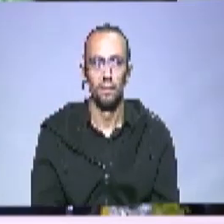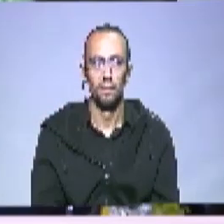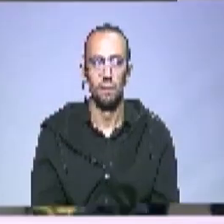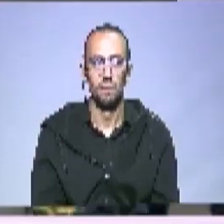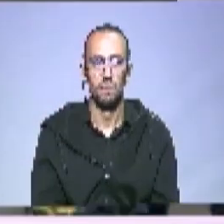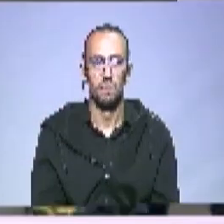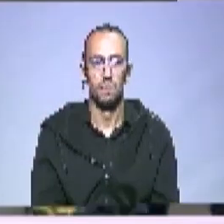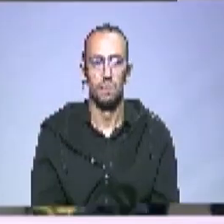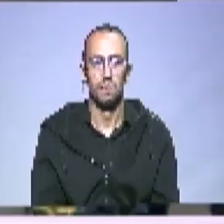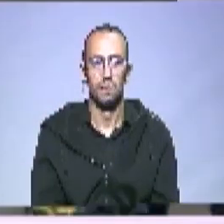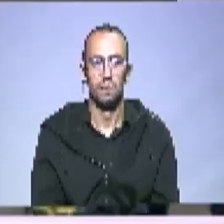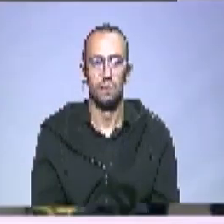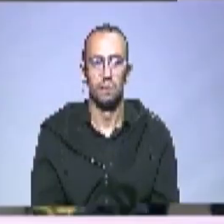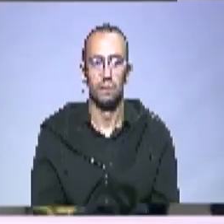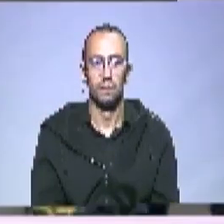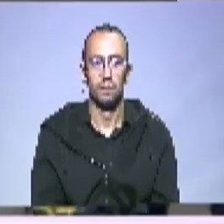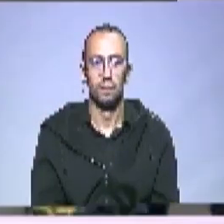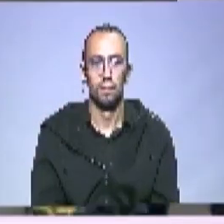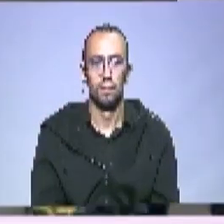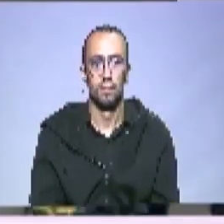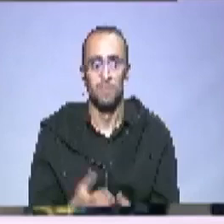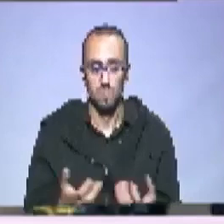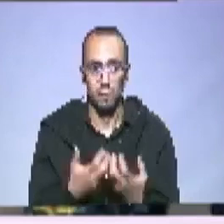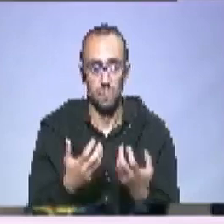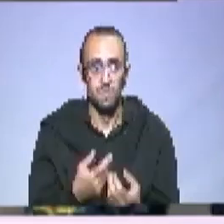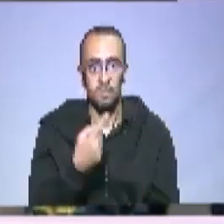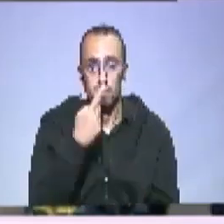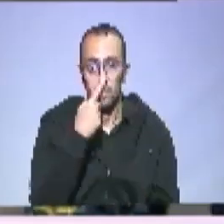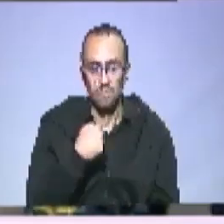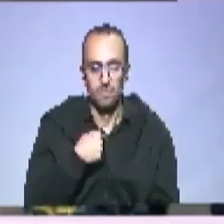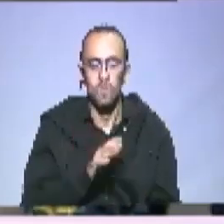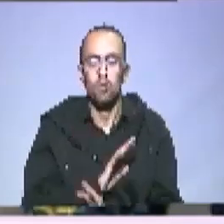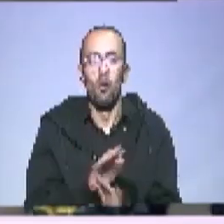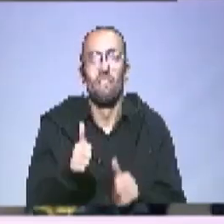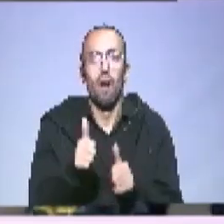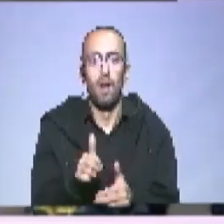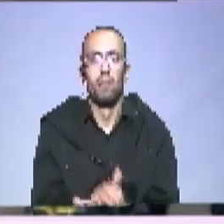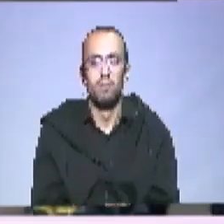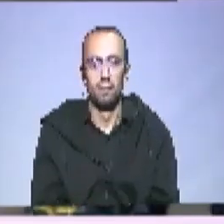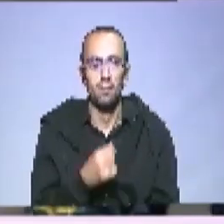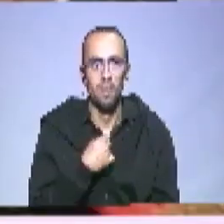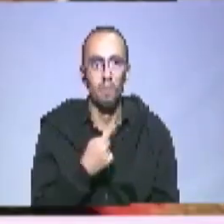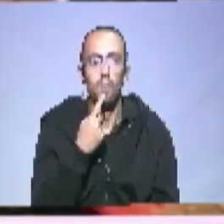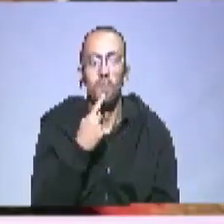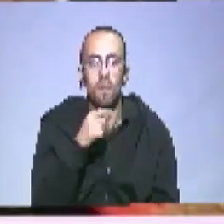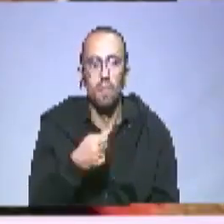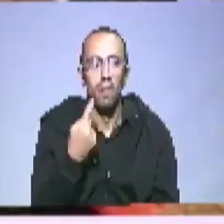جدا استاذه سهير. هم ريحه الخضار طبعا هايل يعني، انا عايز بس ادوقه.